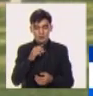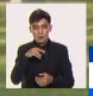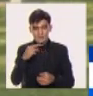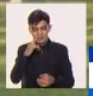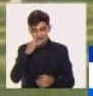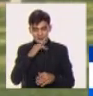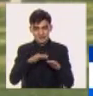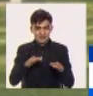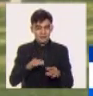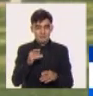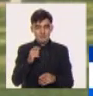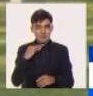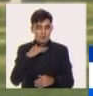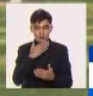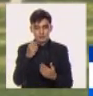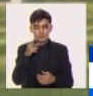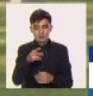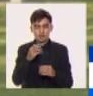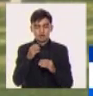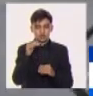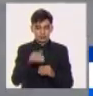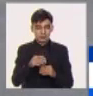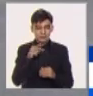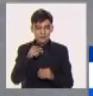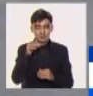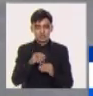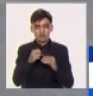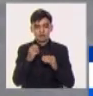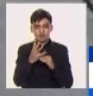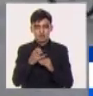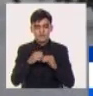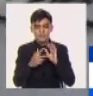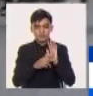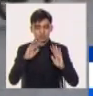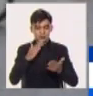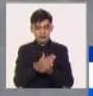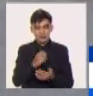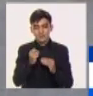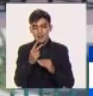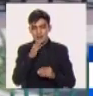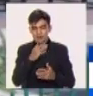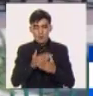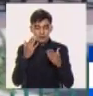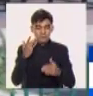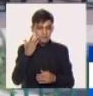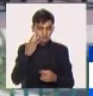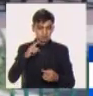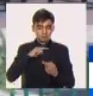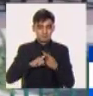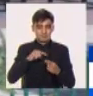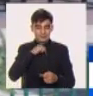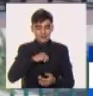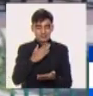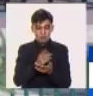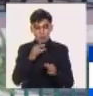С марта зарегистрировано 2418 случаев. Но подростки 12 лет и старше – активные переносчики. Заражаясь в школе, они